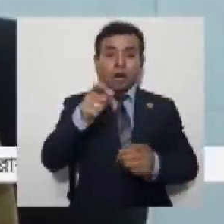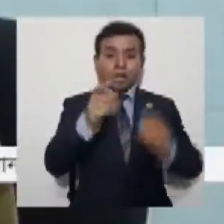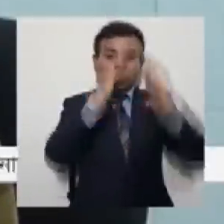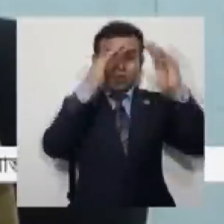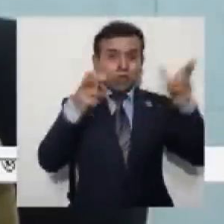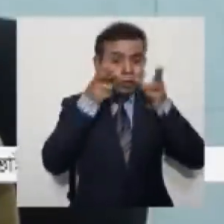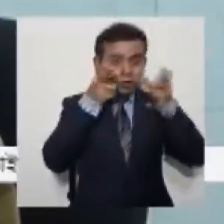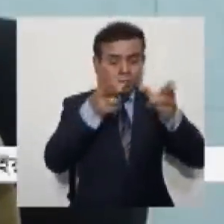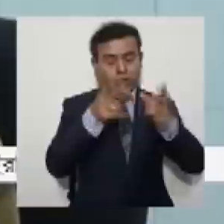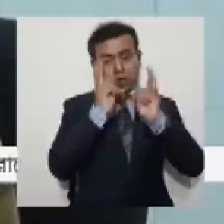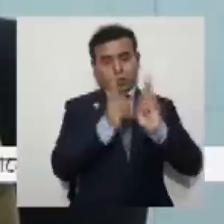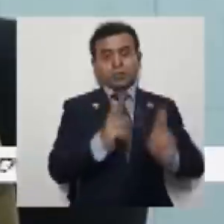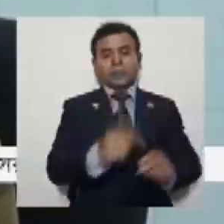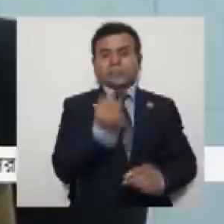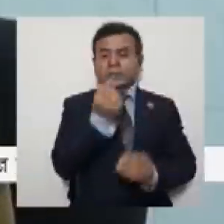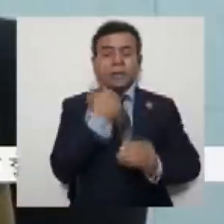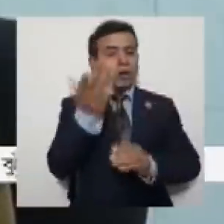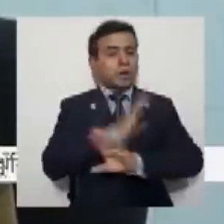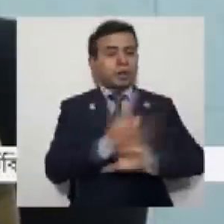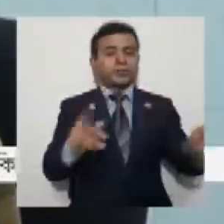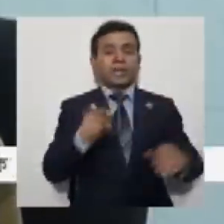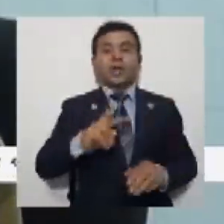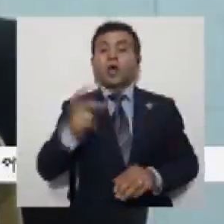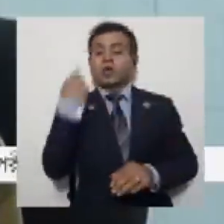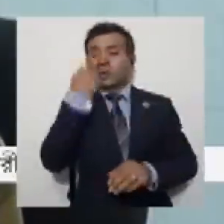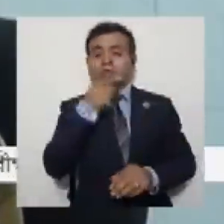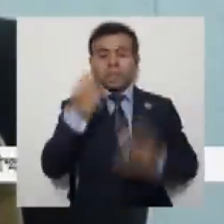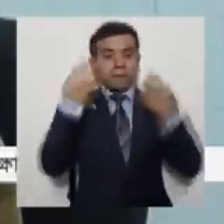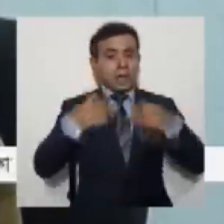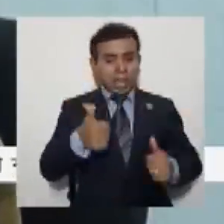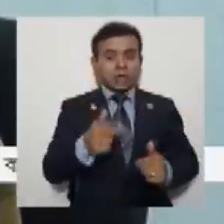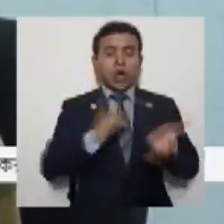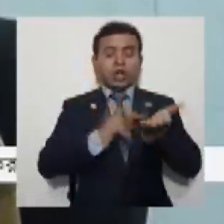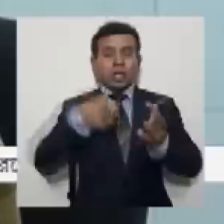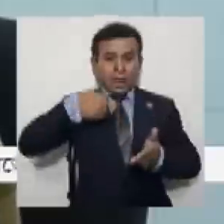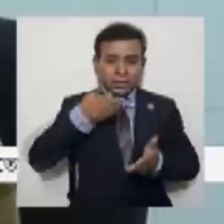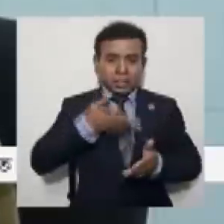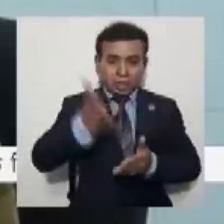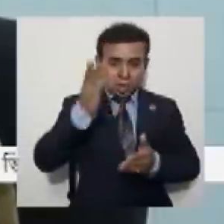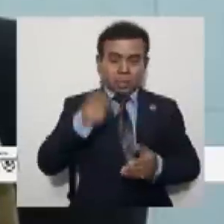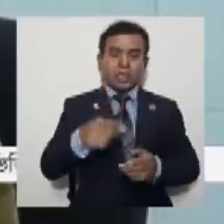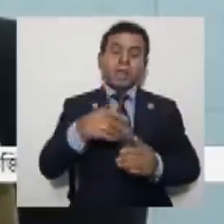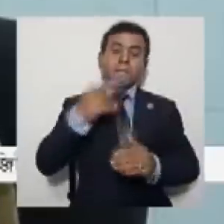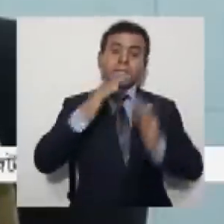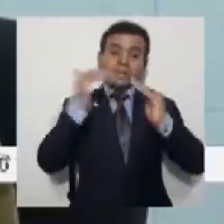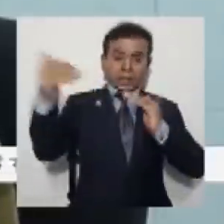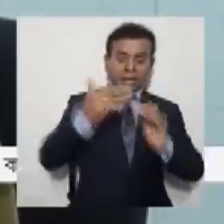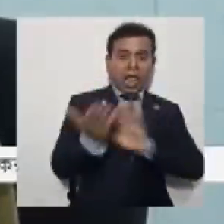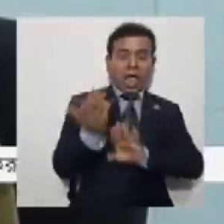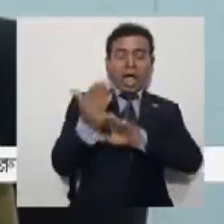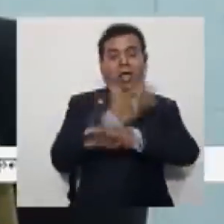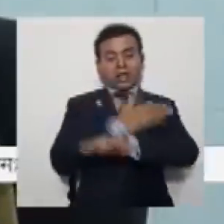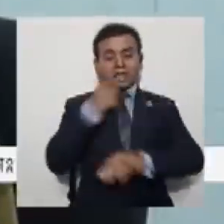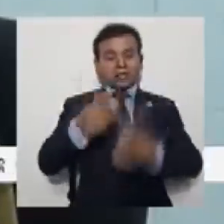হলে ফিরে এসে ঘরের কোনো জিনিস স্পর্শ করার আগেই ভালোভাবে সাবান দিয়ে হাত ধুয়ে নেবেন। সম্ভব হলে পরিধেয় বস্ত্র